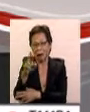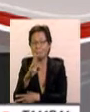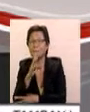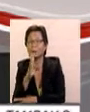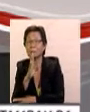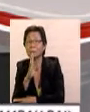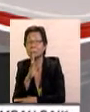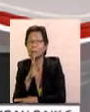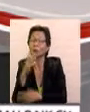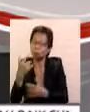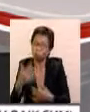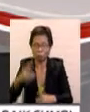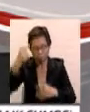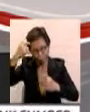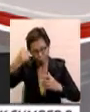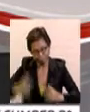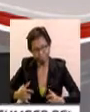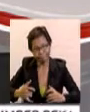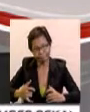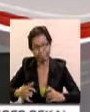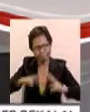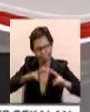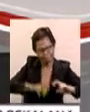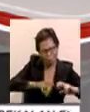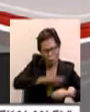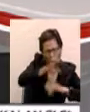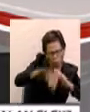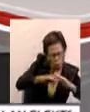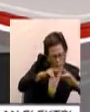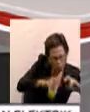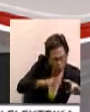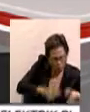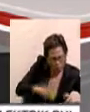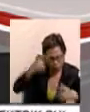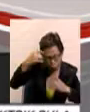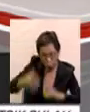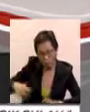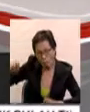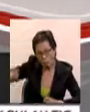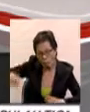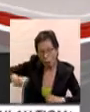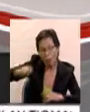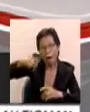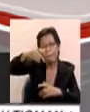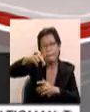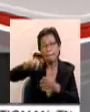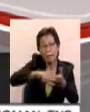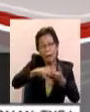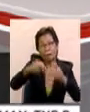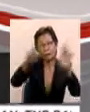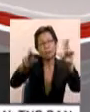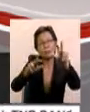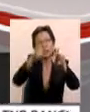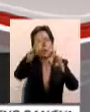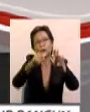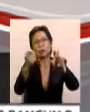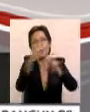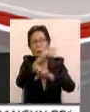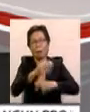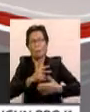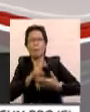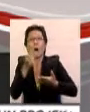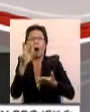berkata perkara itu diputuskan selepas mengkaji keseluruhan keputusan Mahkamah Pilihan Raya pada 30 November lalu serta